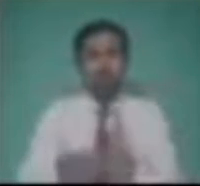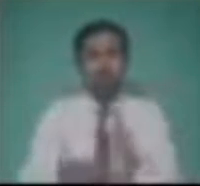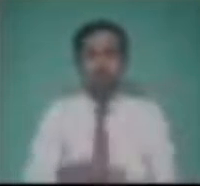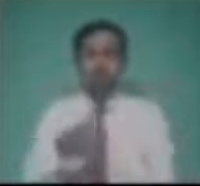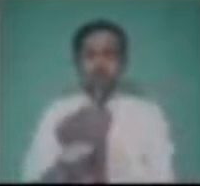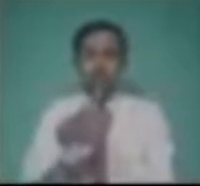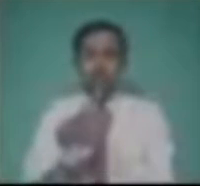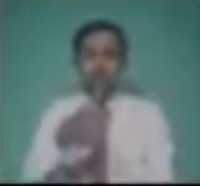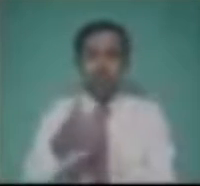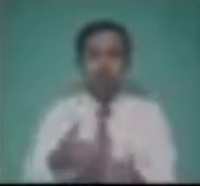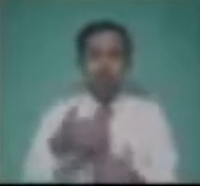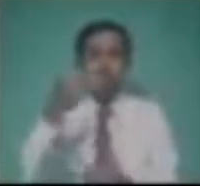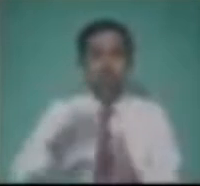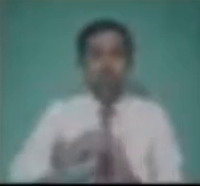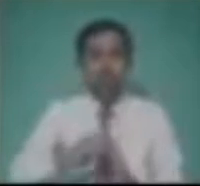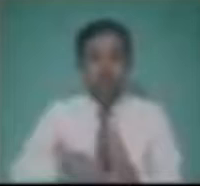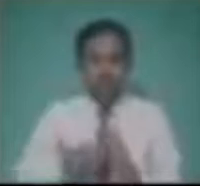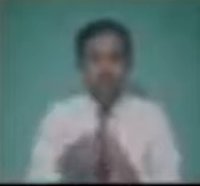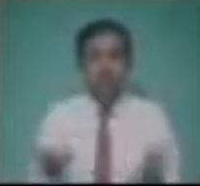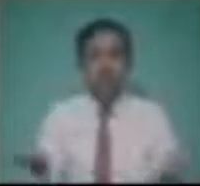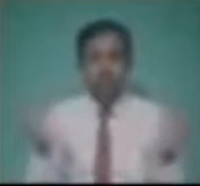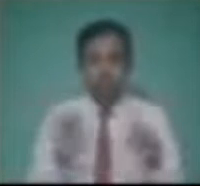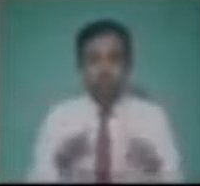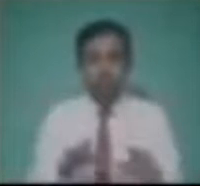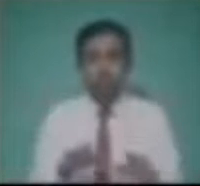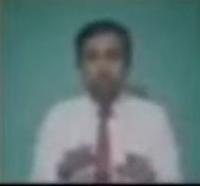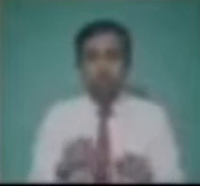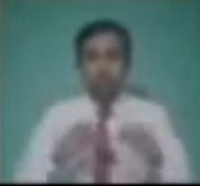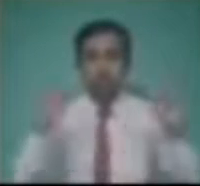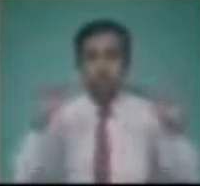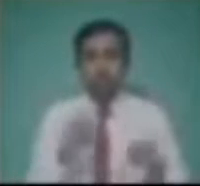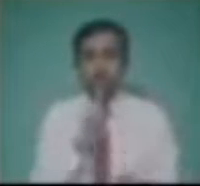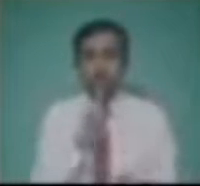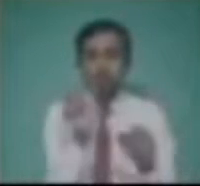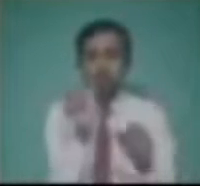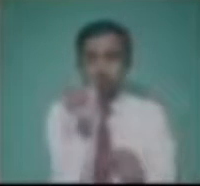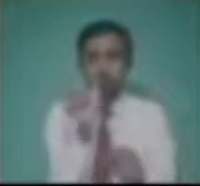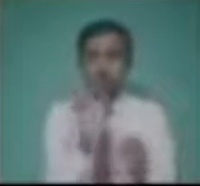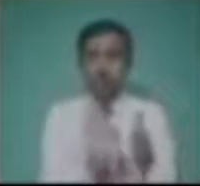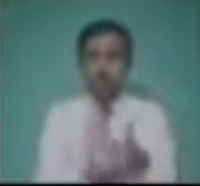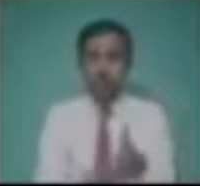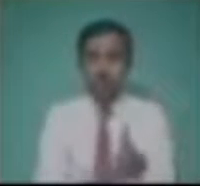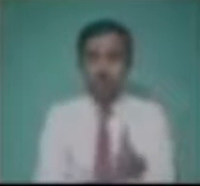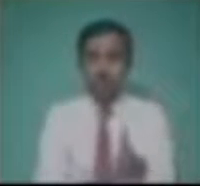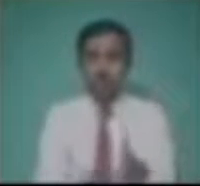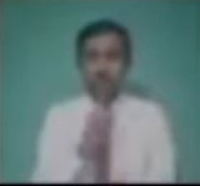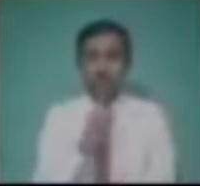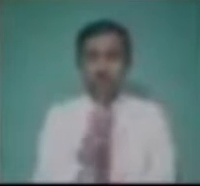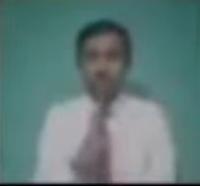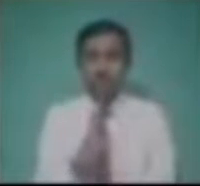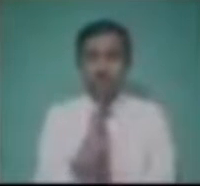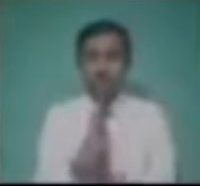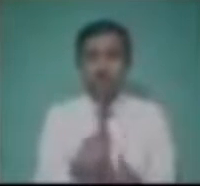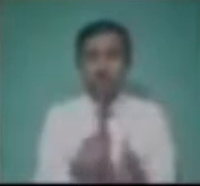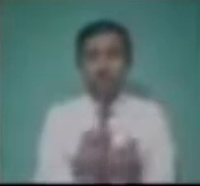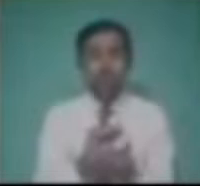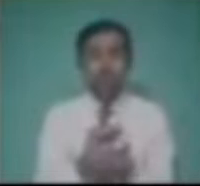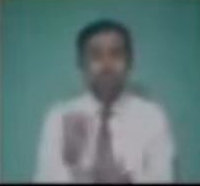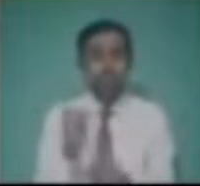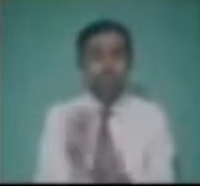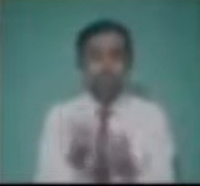කරා. අනාගතේ මුළු රටම මේකට බහින්න ඕනේ. මේ අරගලයේ කියන වචනේ අයි කරලා මේකට කියන්න ඕනේ නිරායුධ